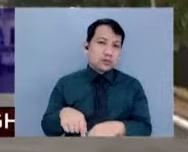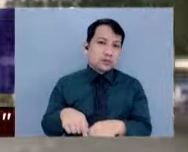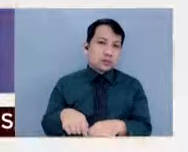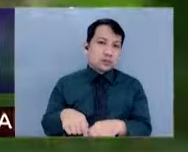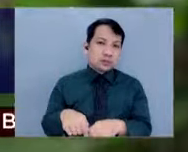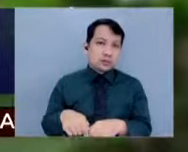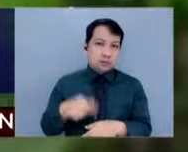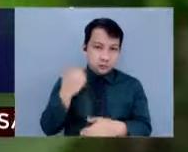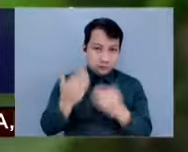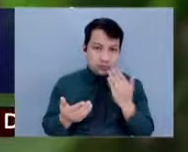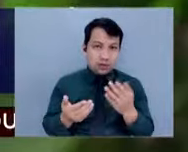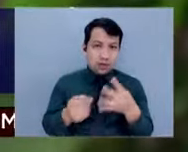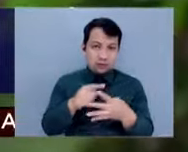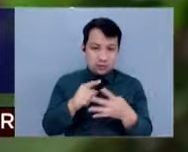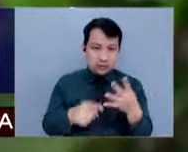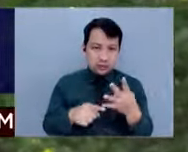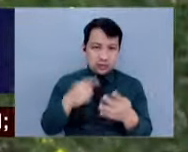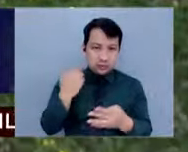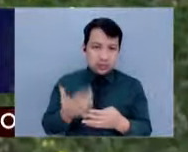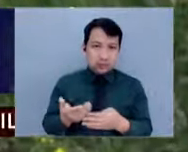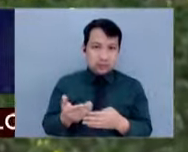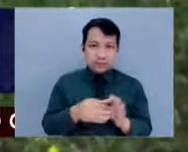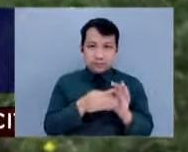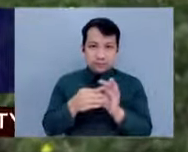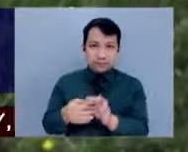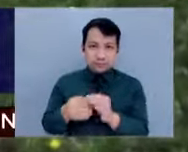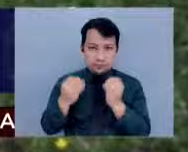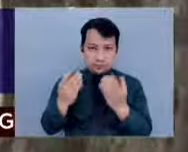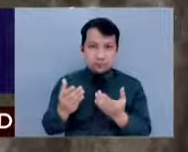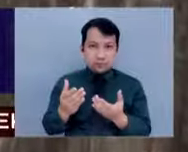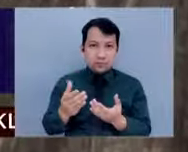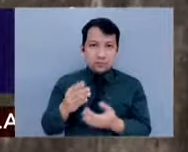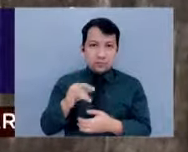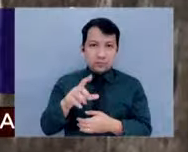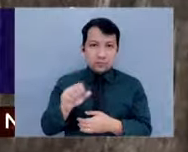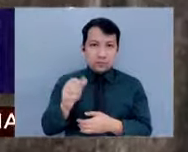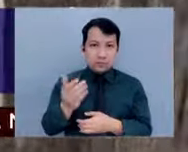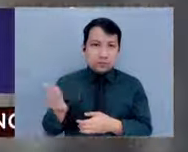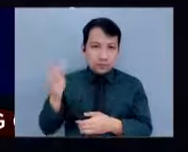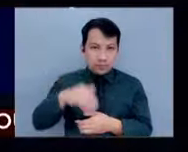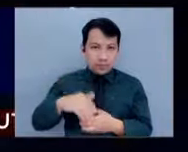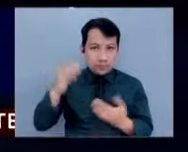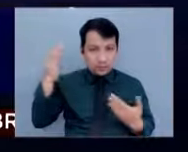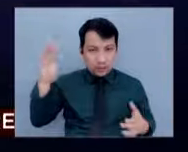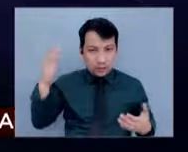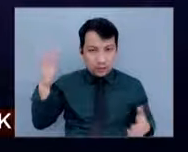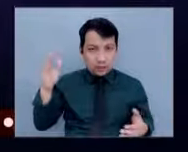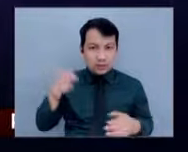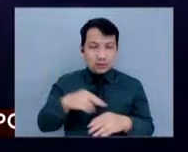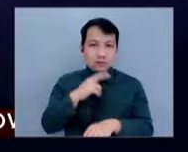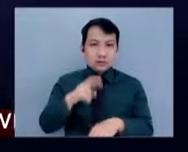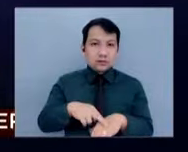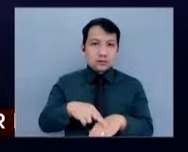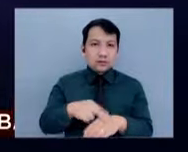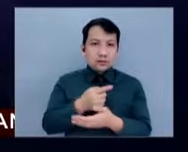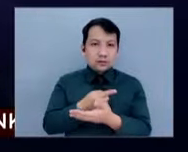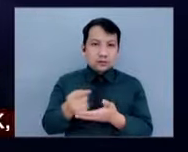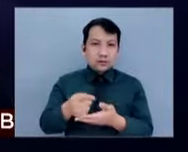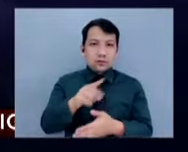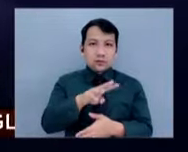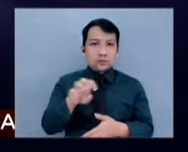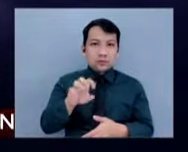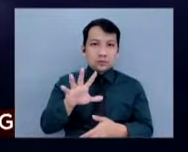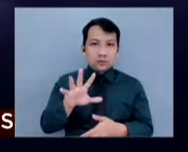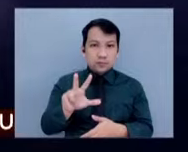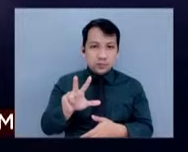taon. Nakapagtala rin ng pagdami ng pertussis cases sa buong Cordillera Region. Sa buong bansa, 453 cases